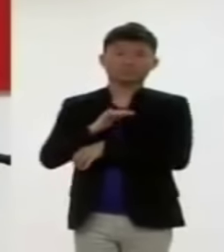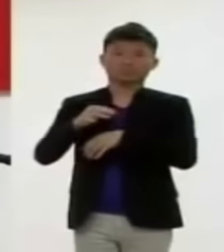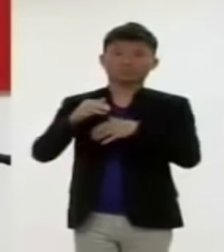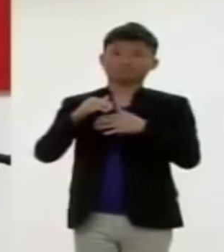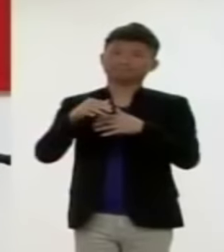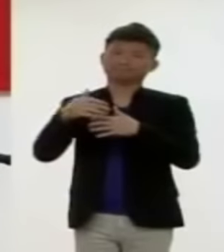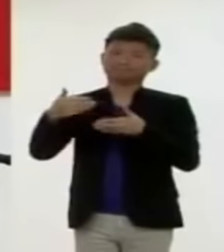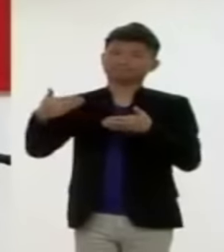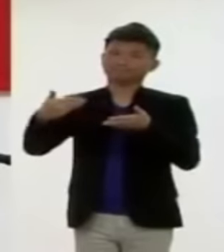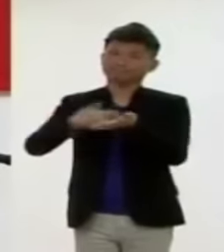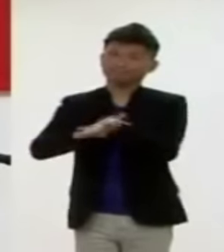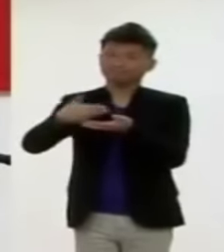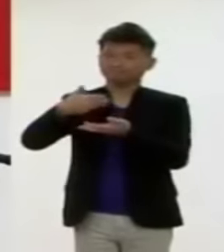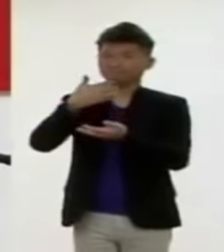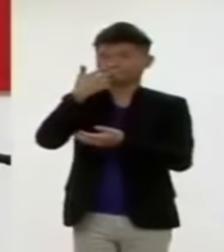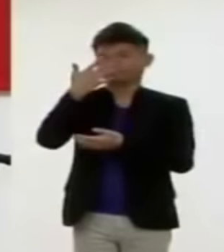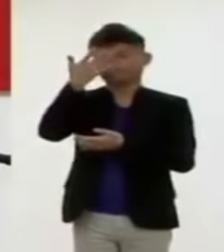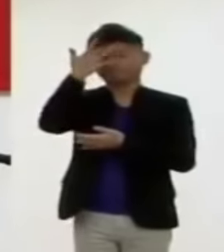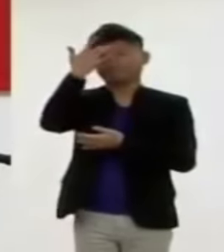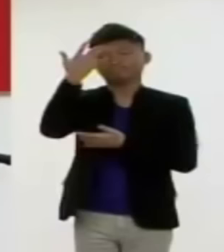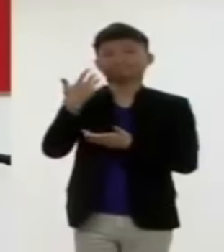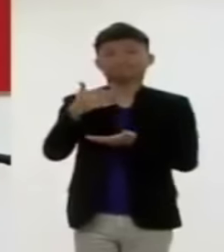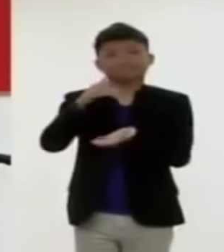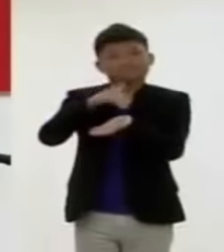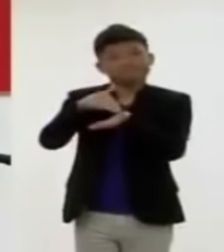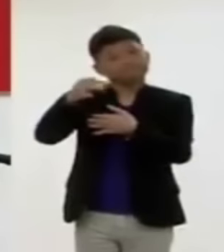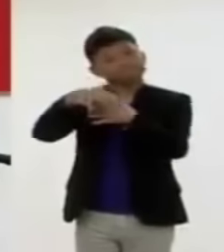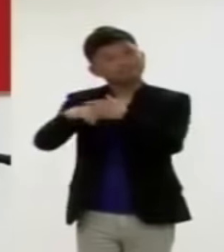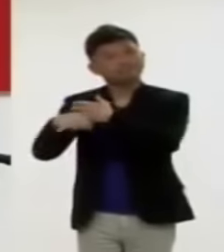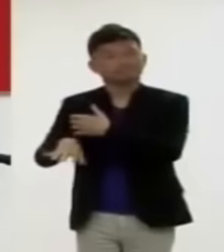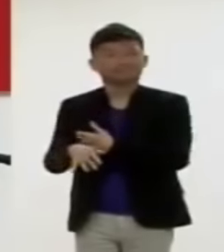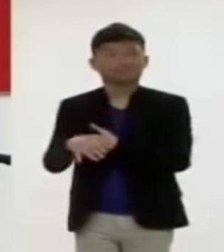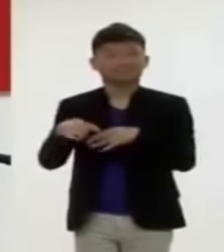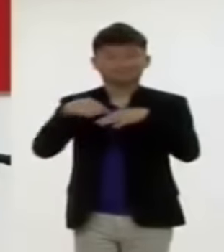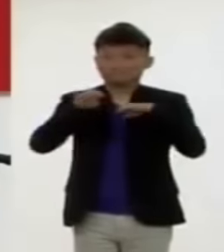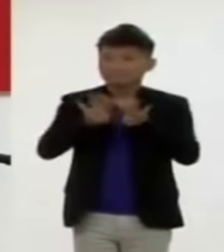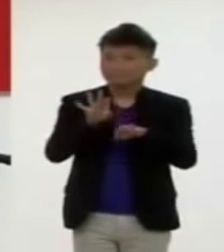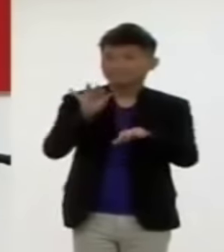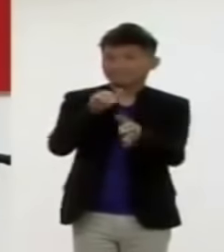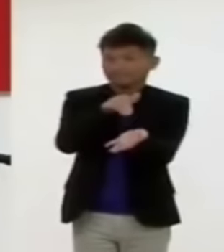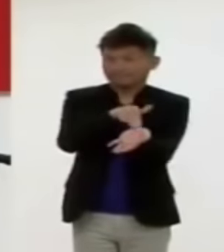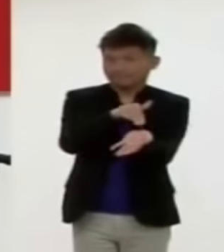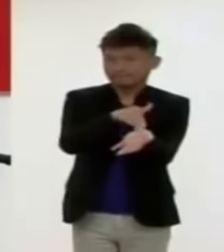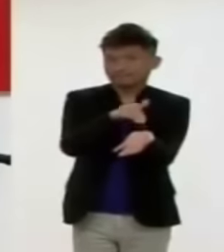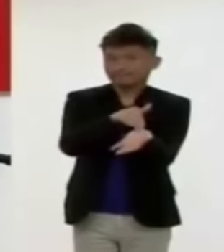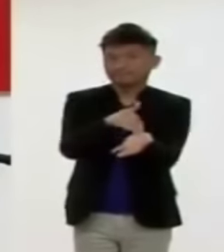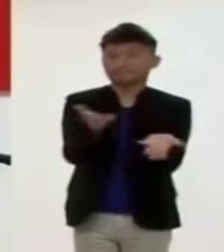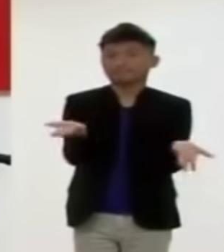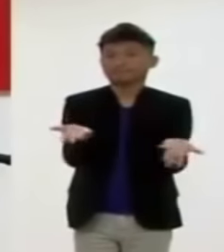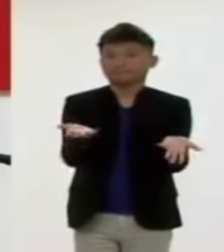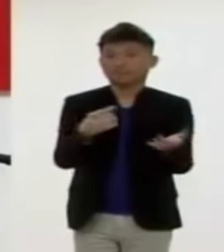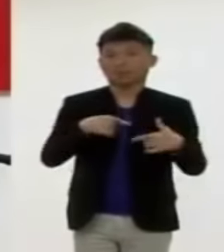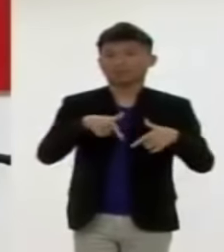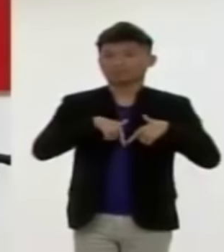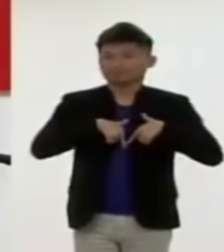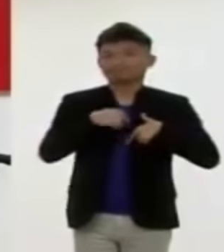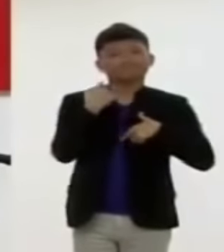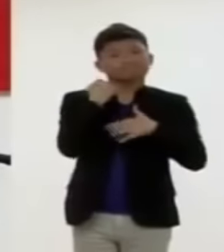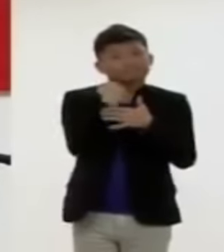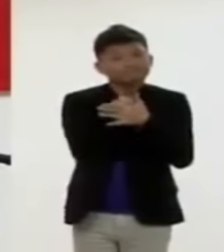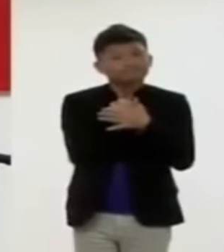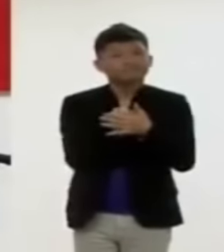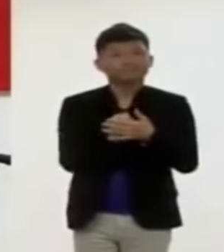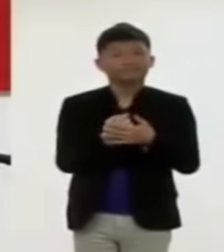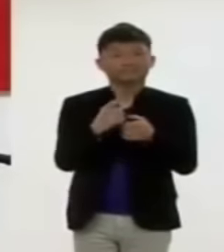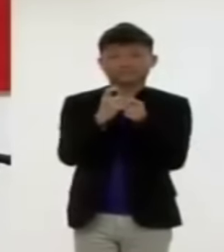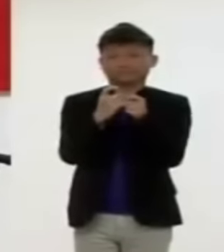说，所以金门医疗绝对在我的心里。10年前